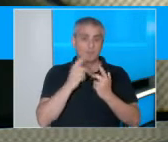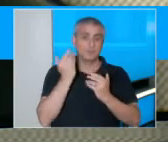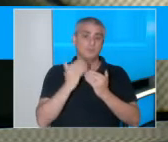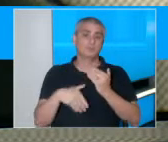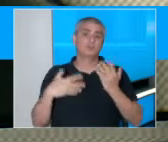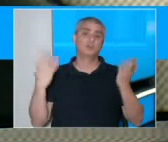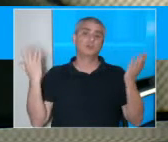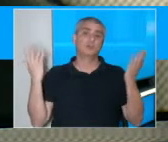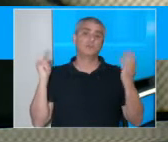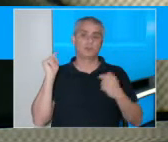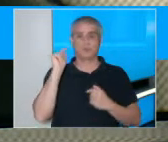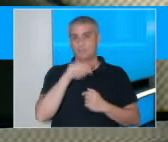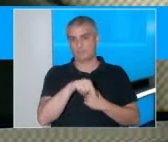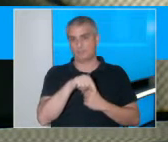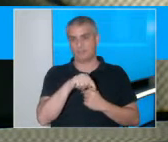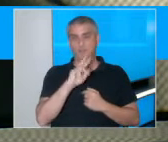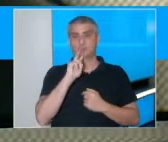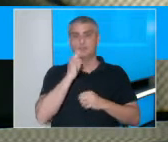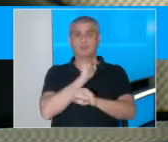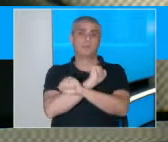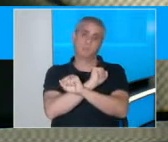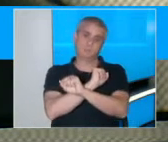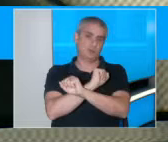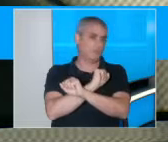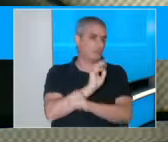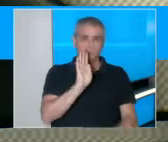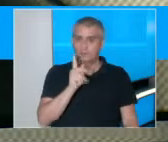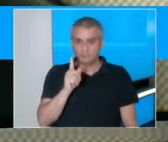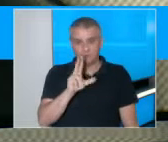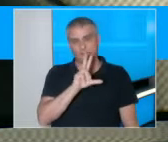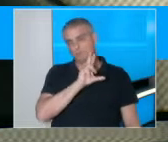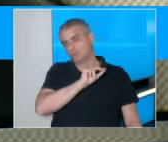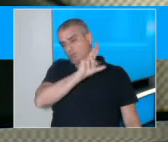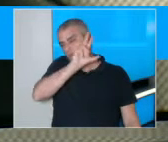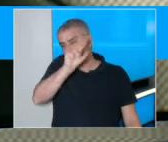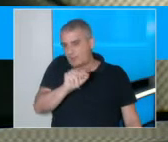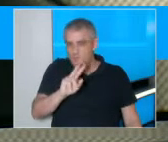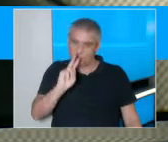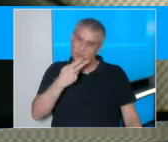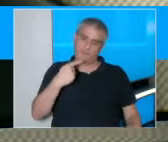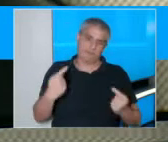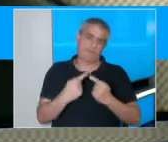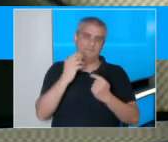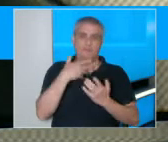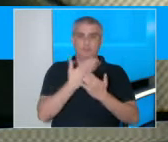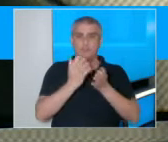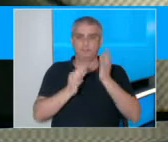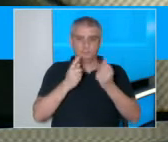של דבר הוא הגיע לכאן שהוא הגיע לשנתיים בכלא. נתניהו אותו סיפור, עוד הפעם הריב עם